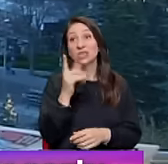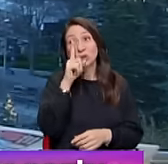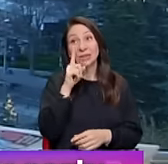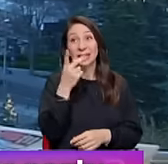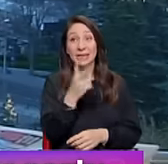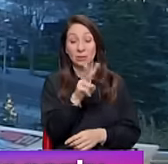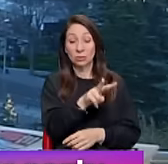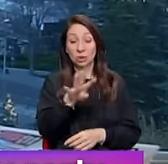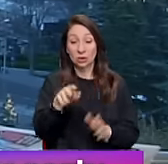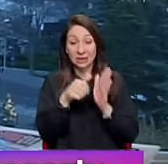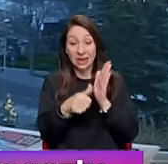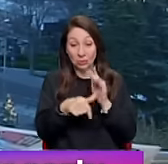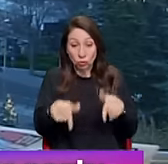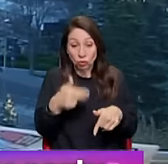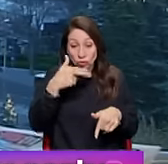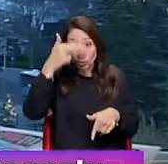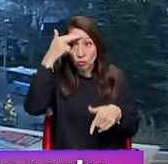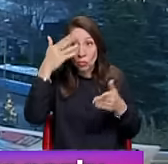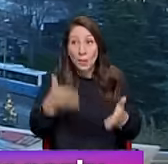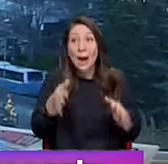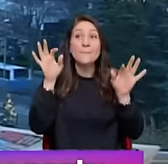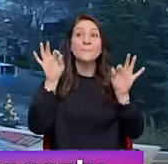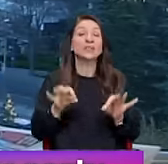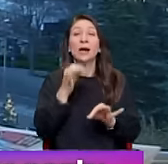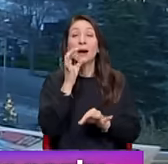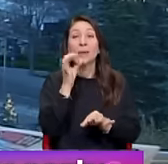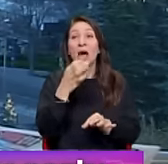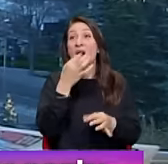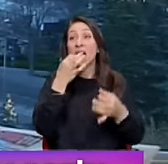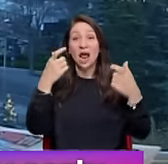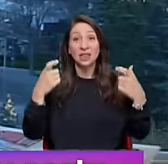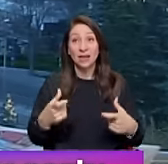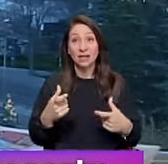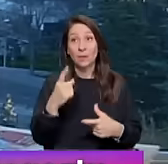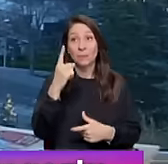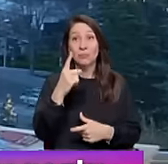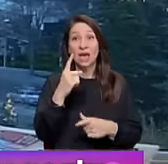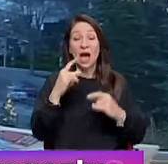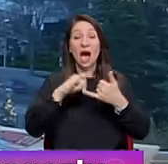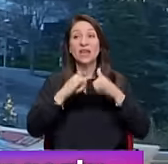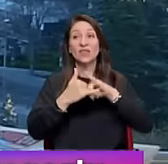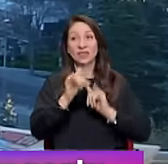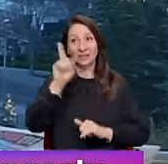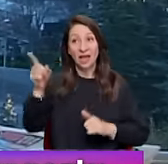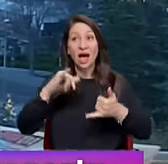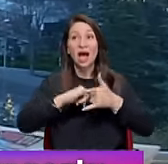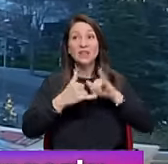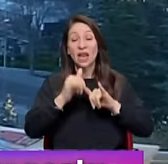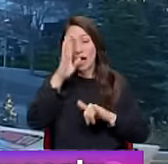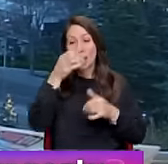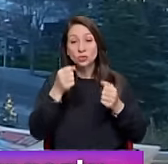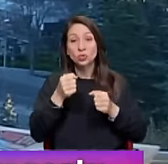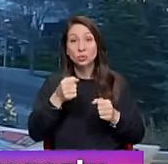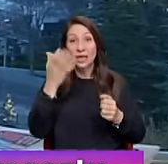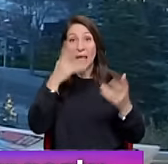5 Nisan 2024 tarihinde, bu cuma gününde başlangıç haberimiz Ankara'dan bir Artvin'e uzanacağız. Artvin Erzurum